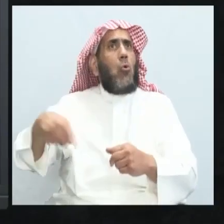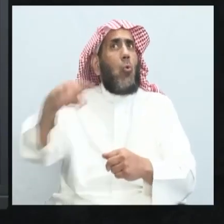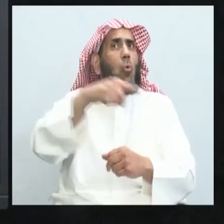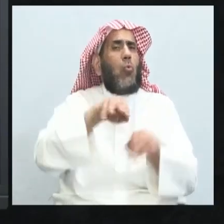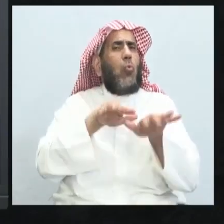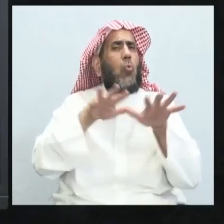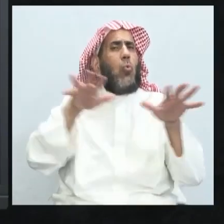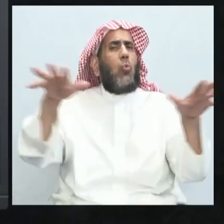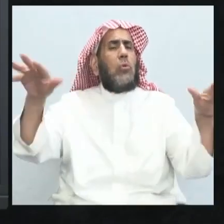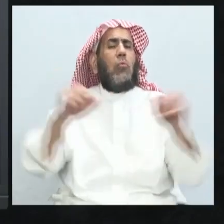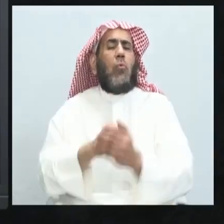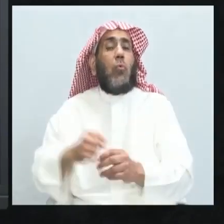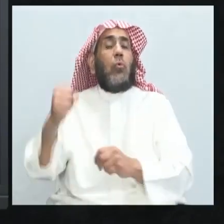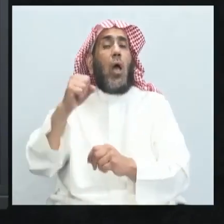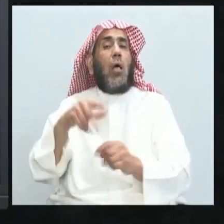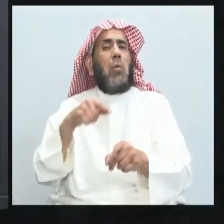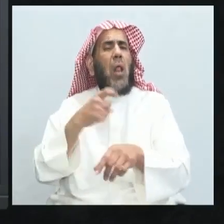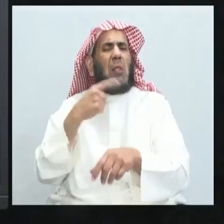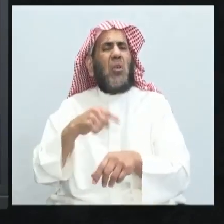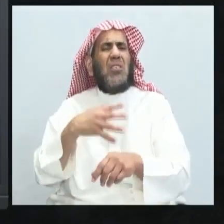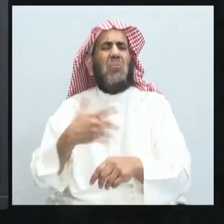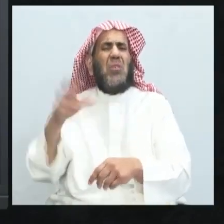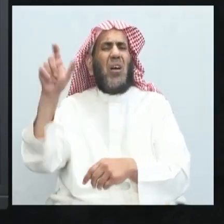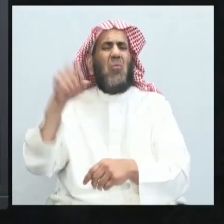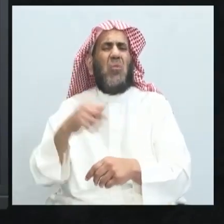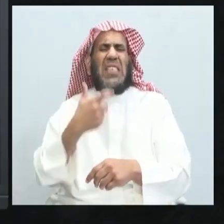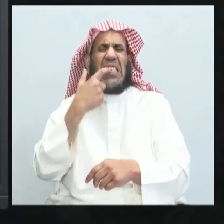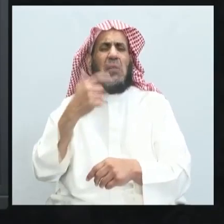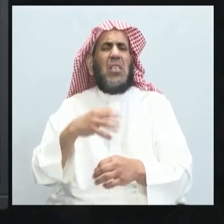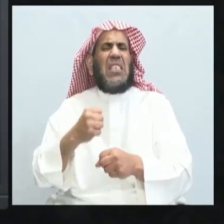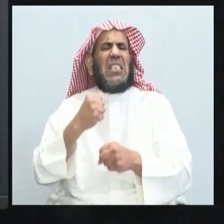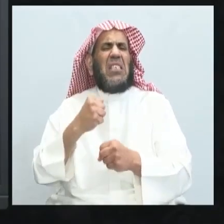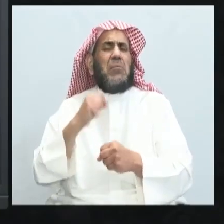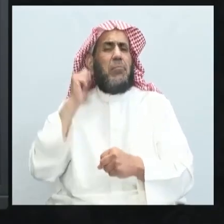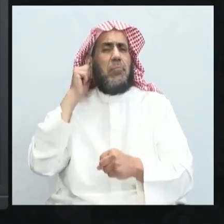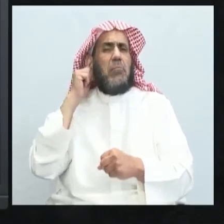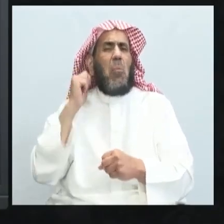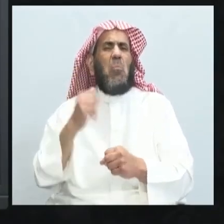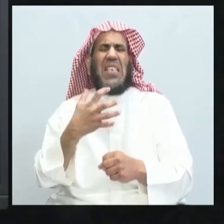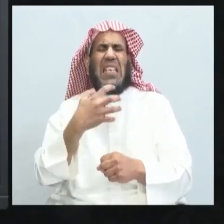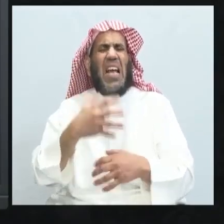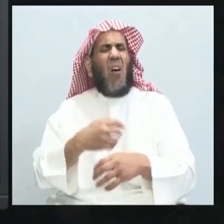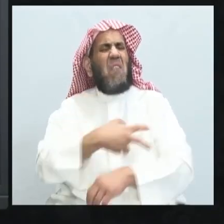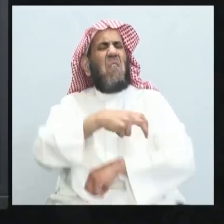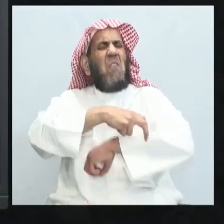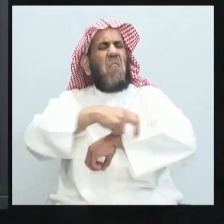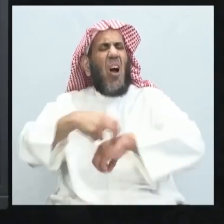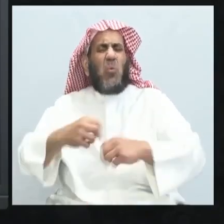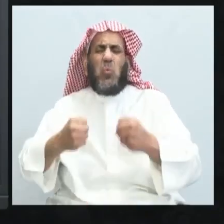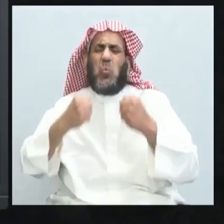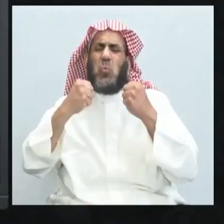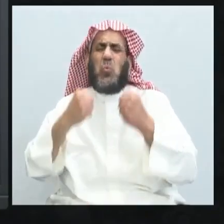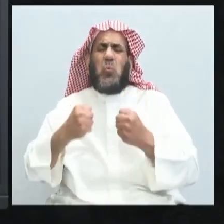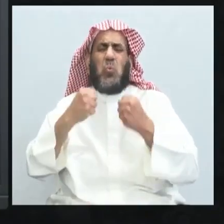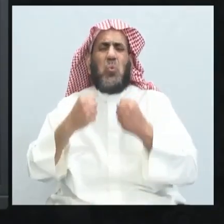فيروسيه الى اخره هذه المده اصاب عوفا زمان شديد المقصود به مجاعه وفقر شديد جدا لم